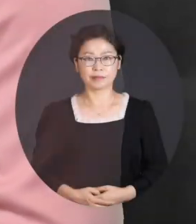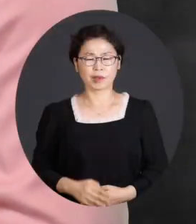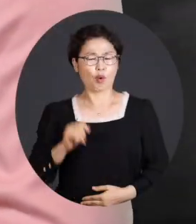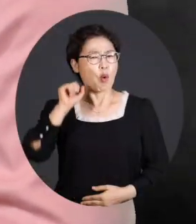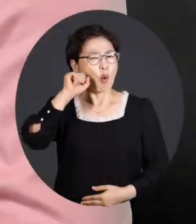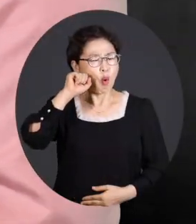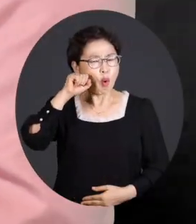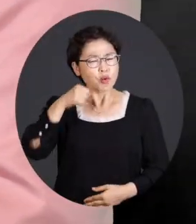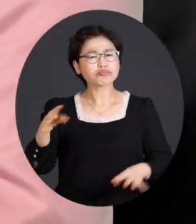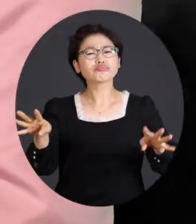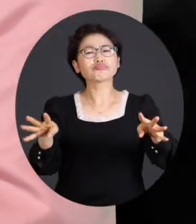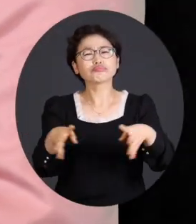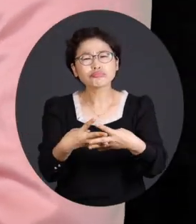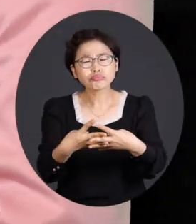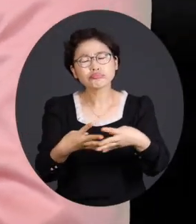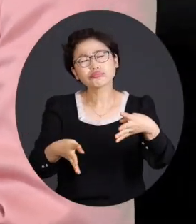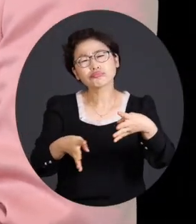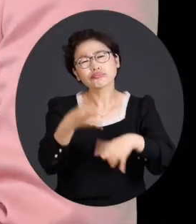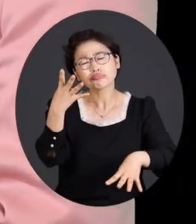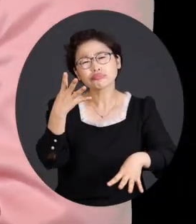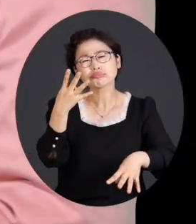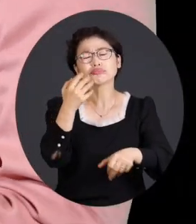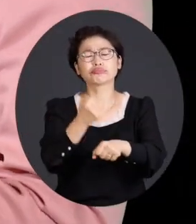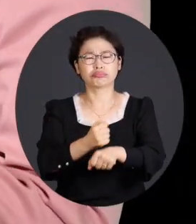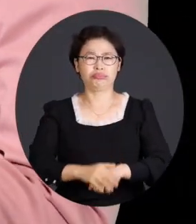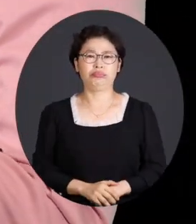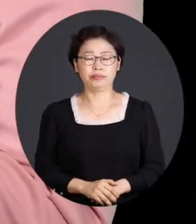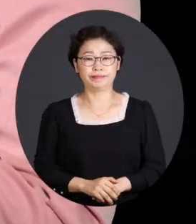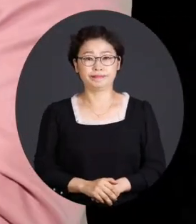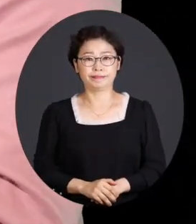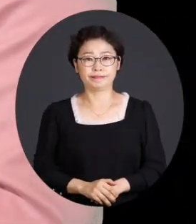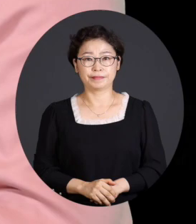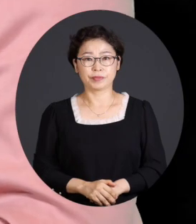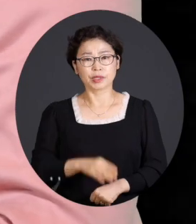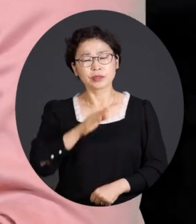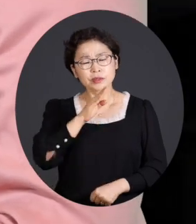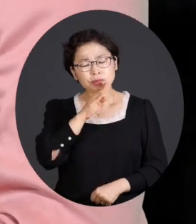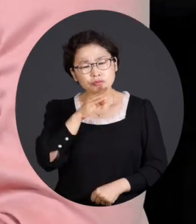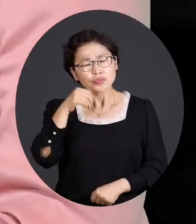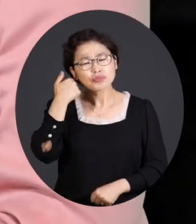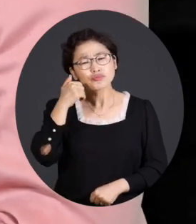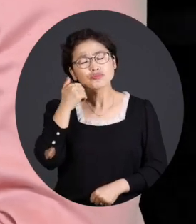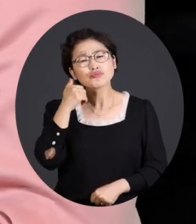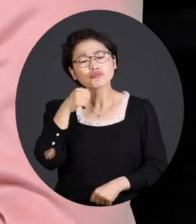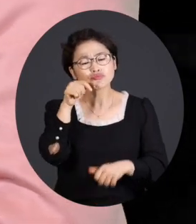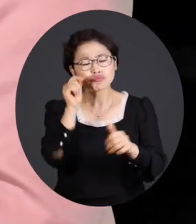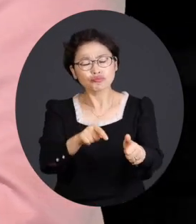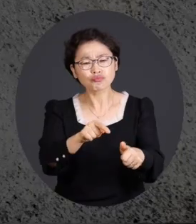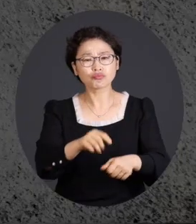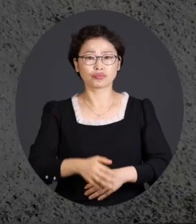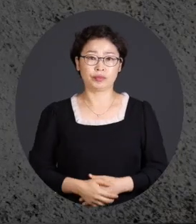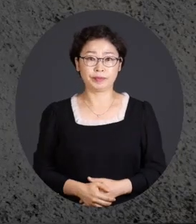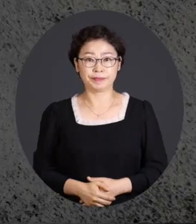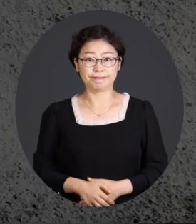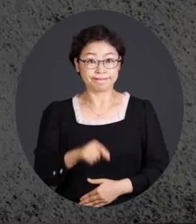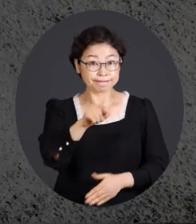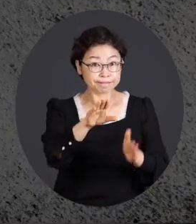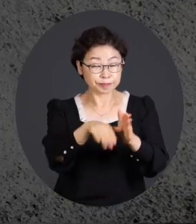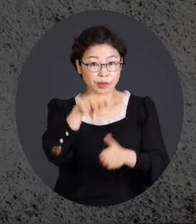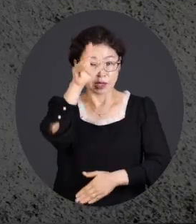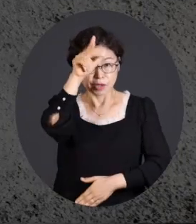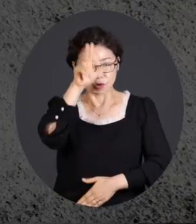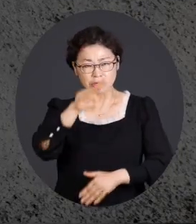어렵게 성사된 평화협상을 깬 이 방화, 과연 누구의 짓이었을까요? 당시